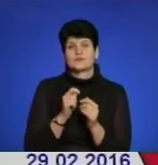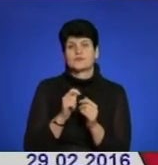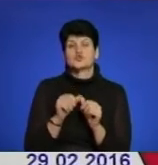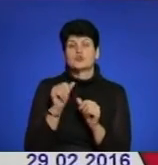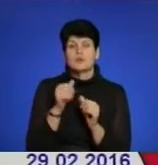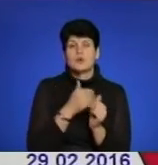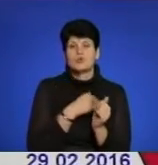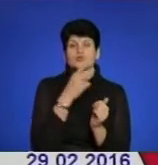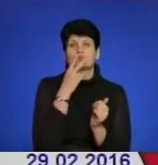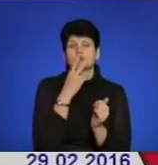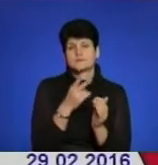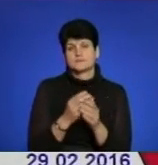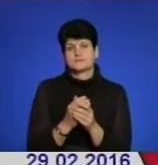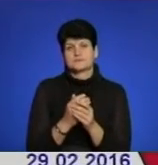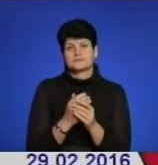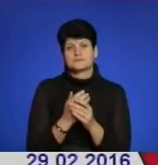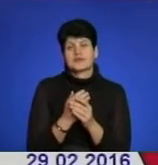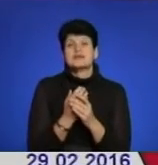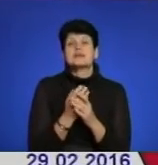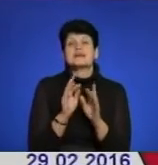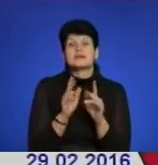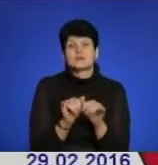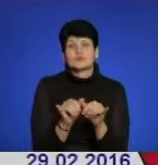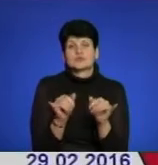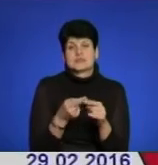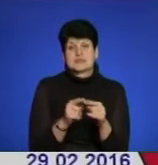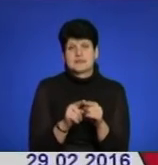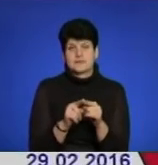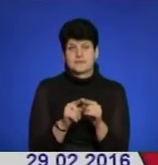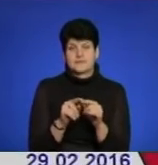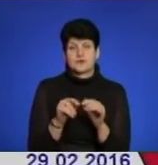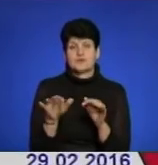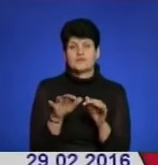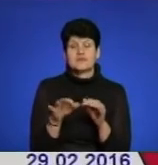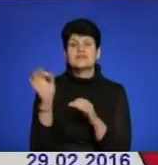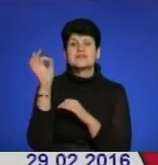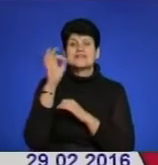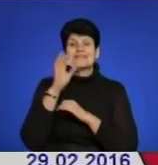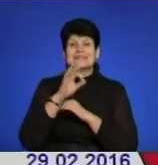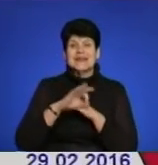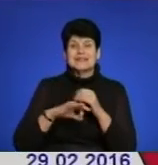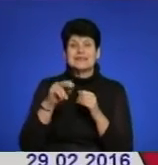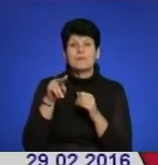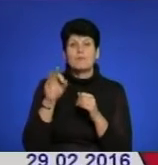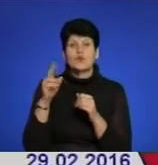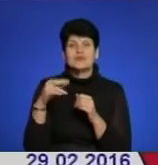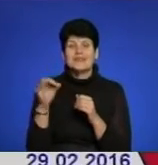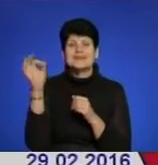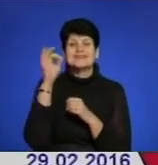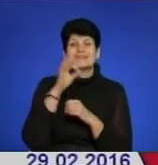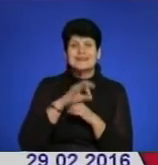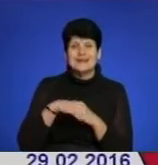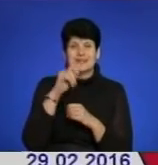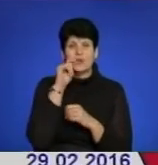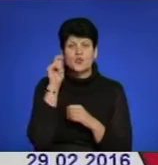хочу продемонструвати ареал поширення цієї рослини. Тобто в межах Західного Поділля, Західного регіону України